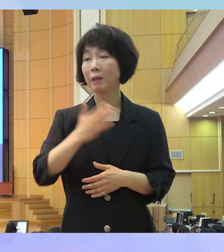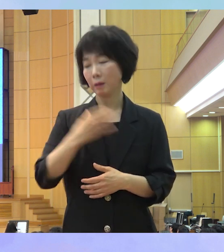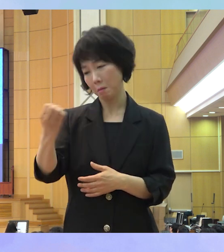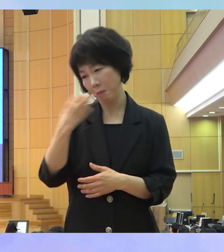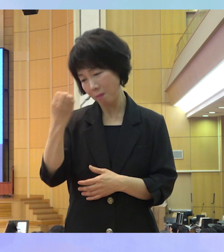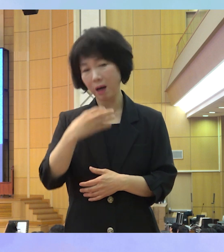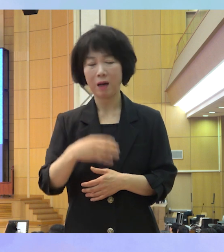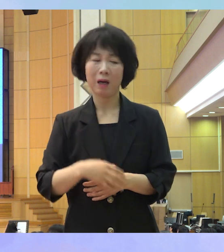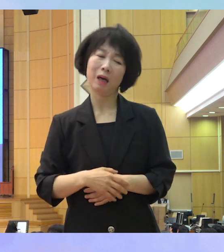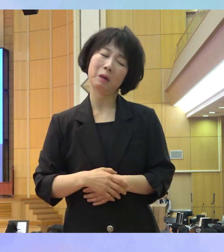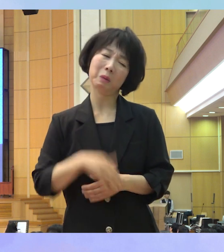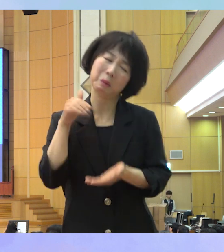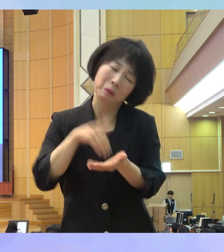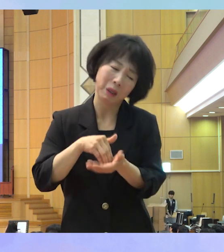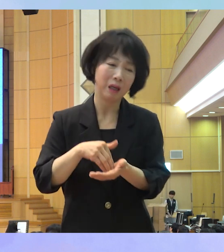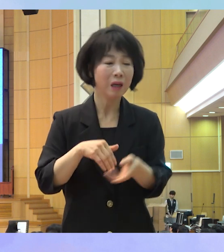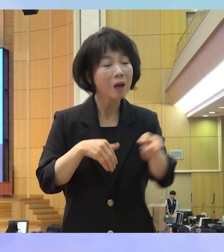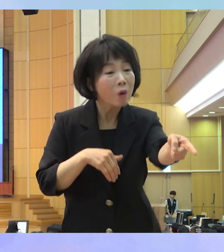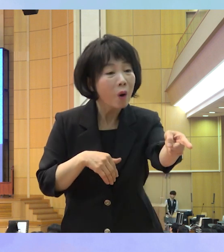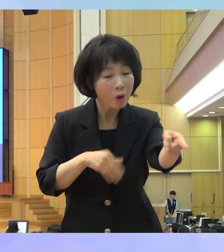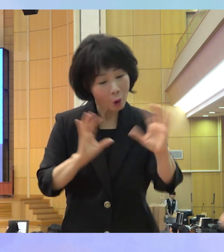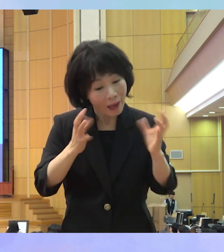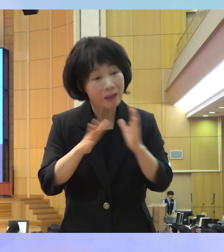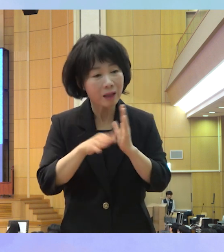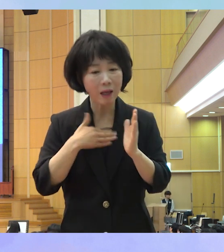시간을 더 같이 보냈었으면 좋았을 텐데